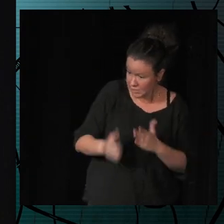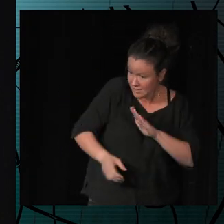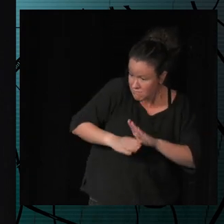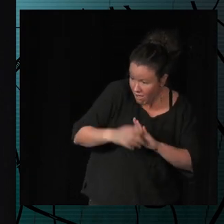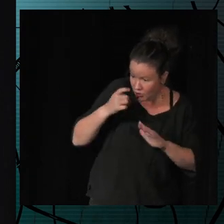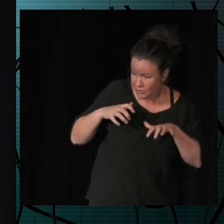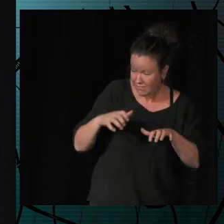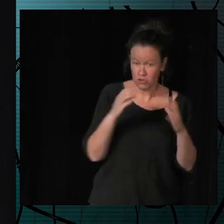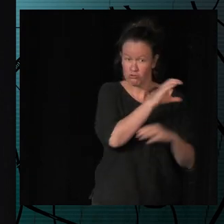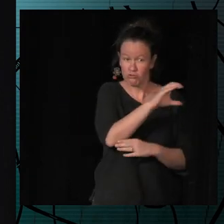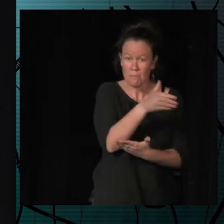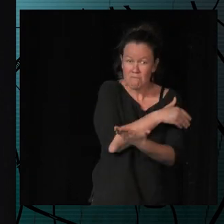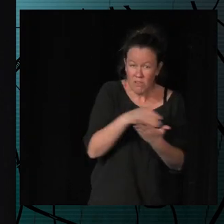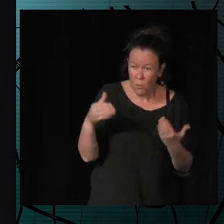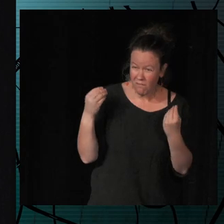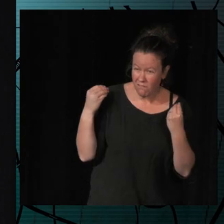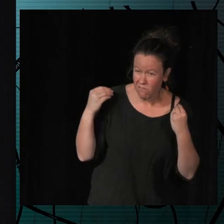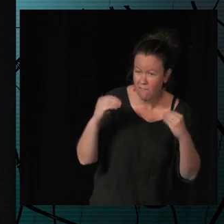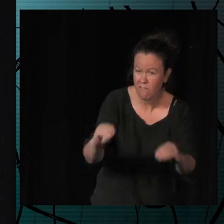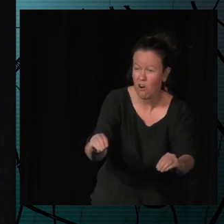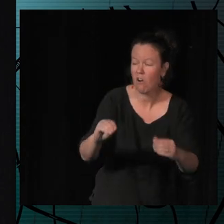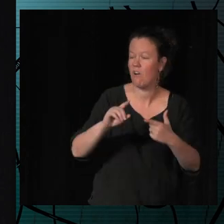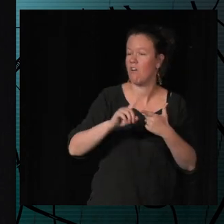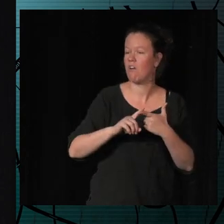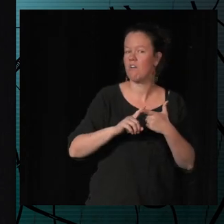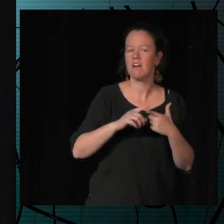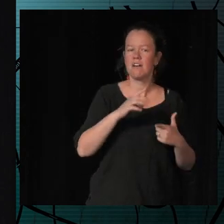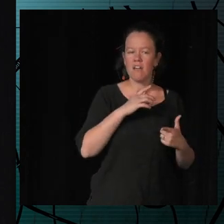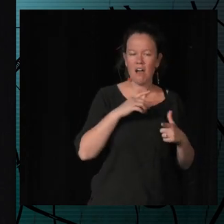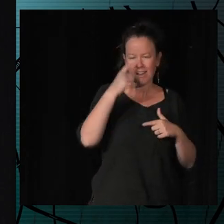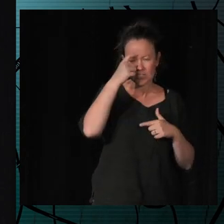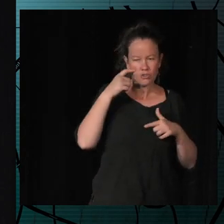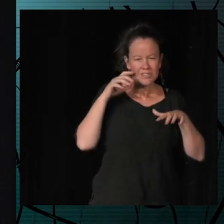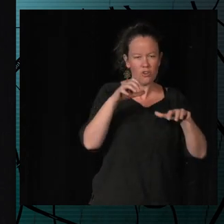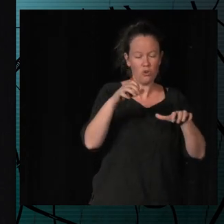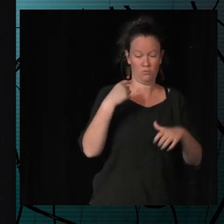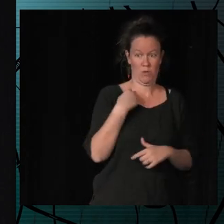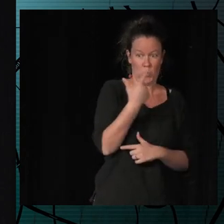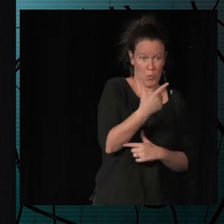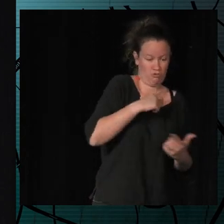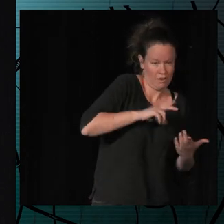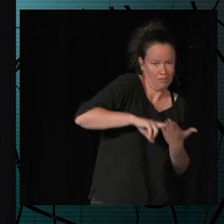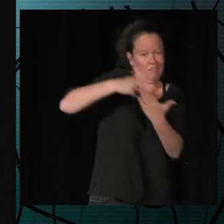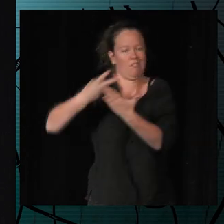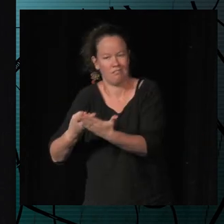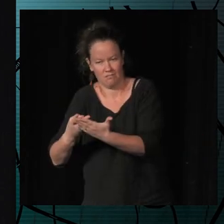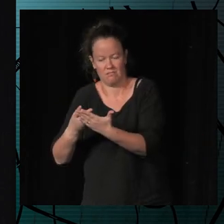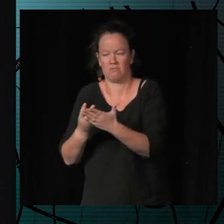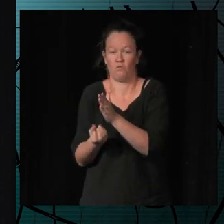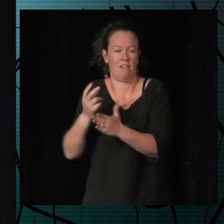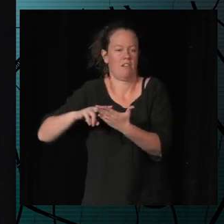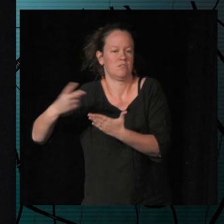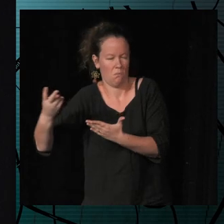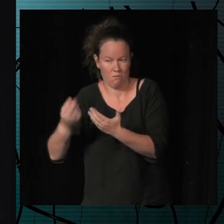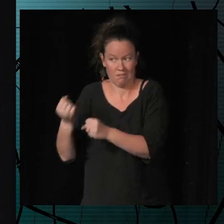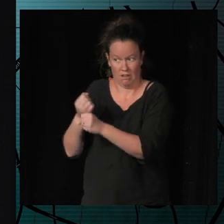débuts je crois que le bestseller c'est le le remake de Resident Evil 2 qui qui doit être dans les 15 millions d'exemplaires donc c'est absolument colossal et pour peut-être conclure